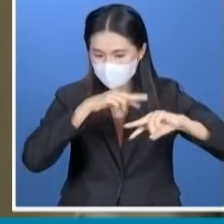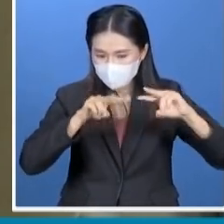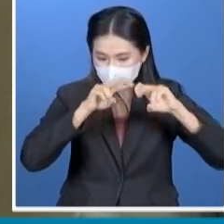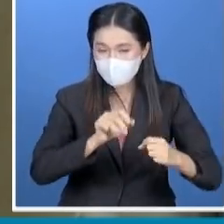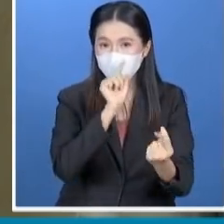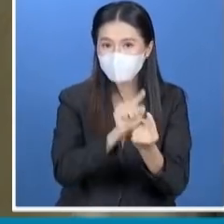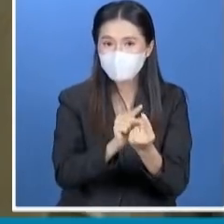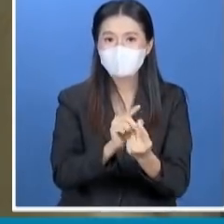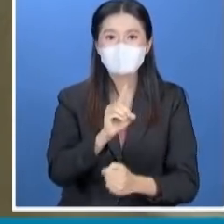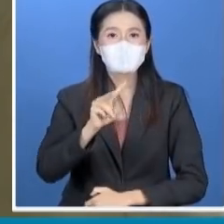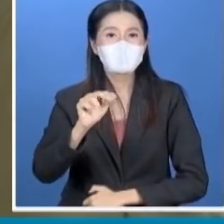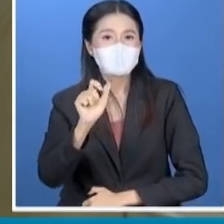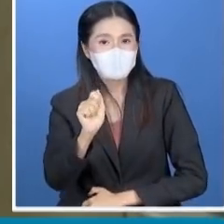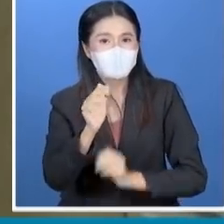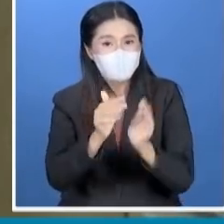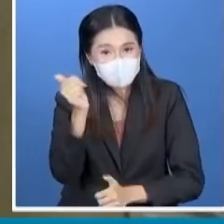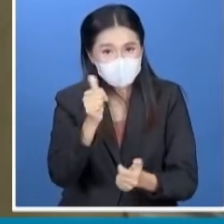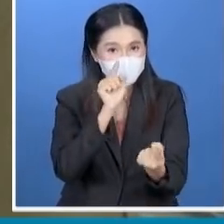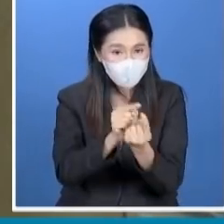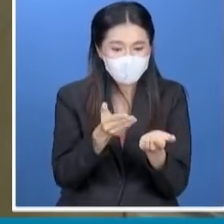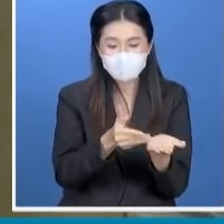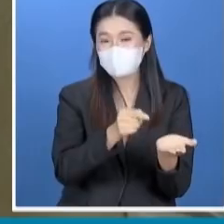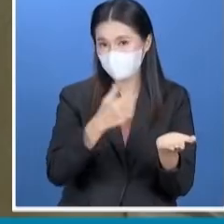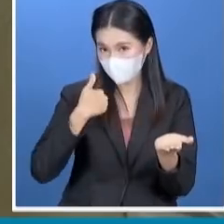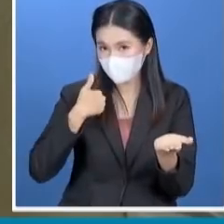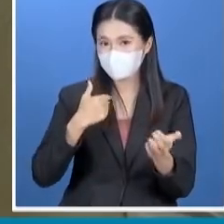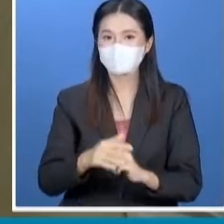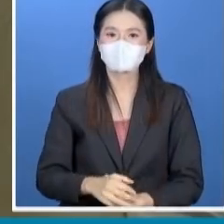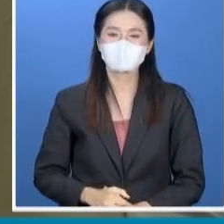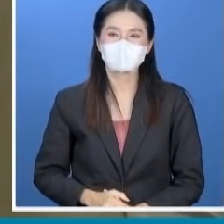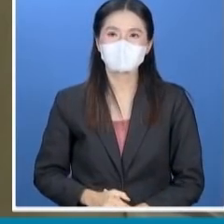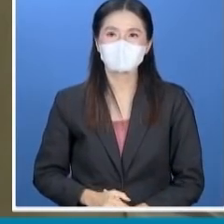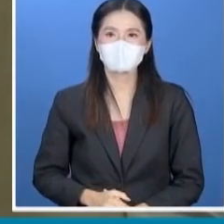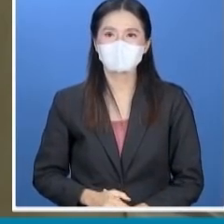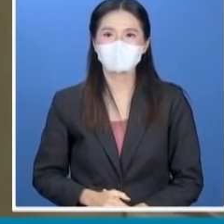จเจอ DNA ของคนอื่นๆบ้างไหมที่อยู่บนเรือครับ